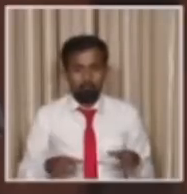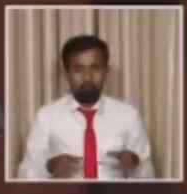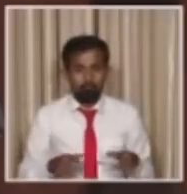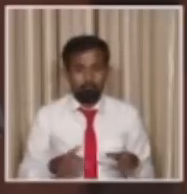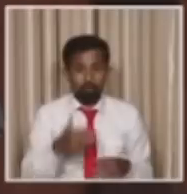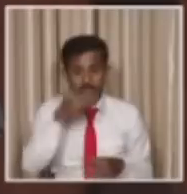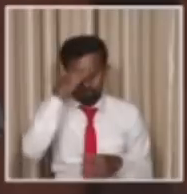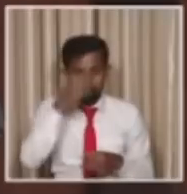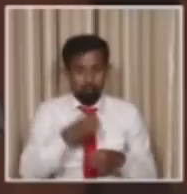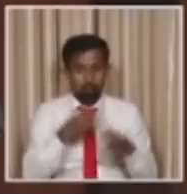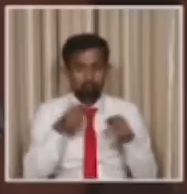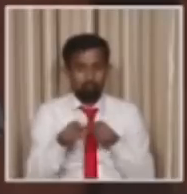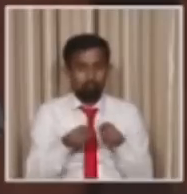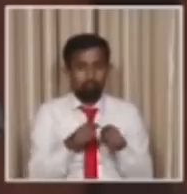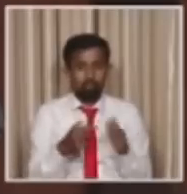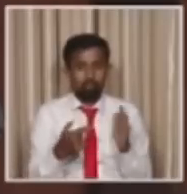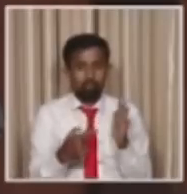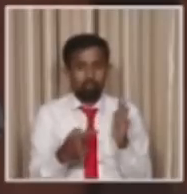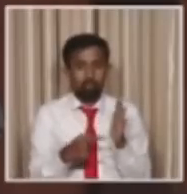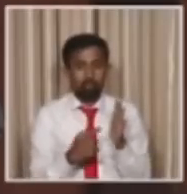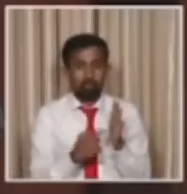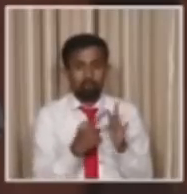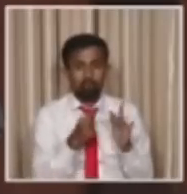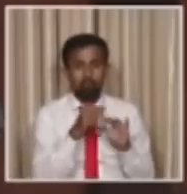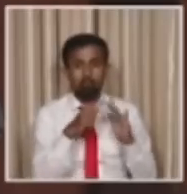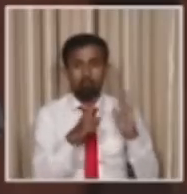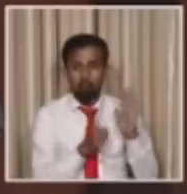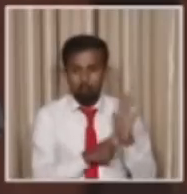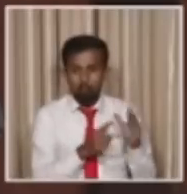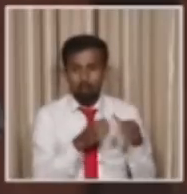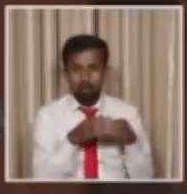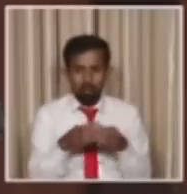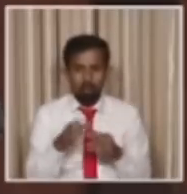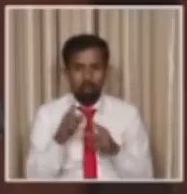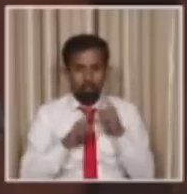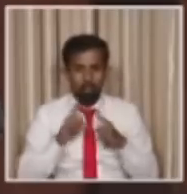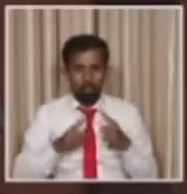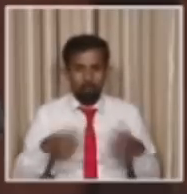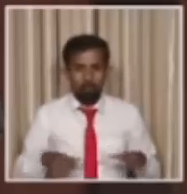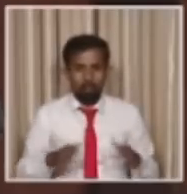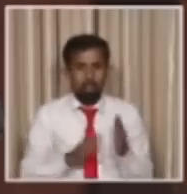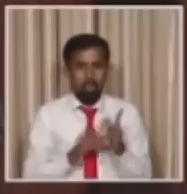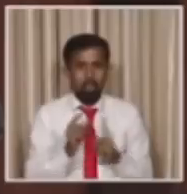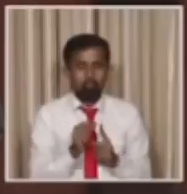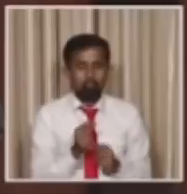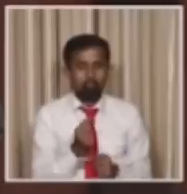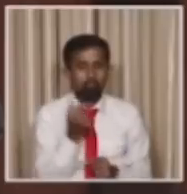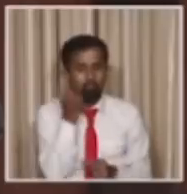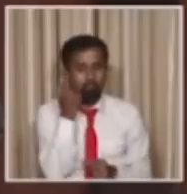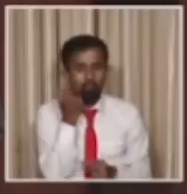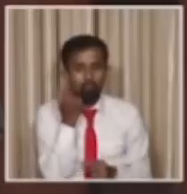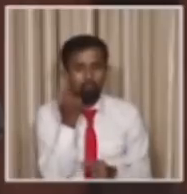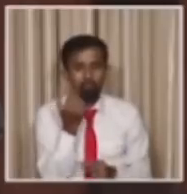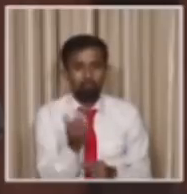පිළිබඳව විතරක් නෙවෙයි මේ ට්‍රිපලි ප්ලටූන් එක ගැනත් මේ කතා කරලා තියෙනවා. ඉතින් ඒක ගැන ඇමතුමා මොකද්ද